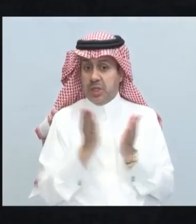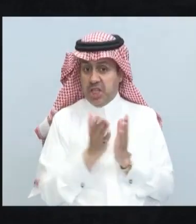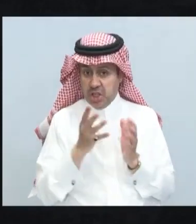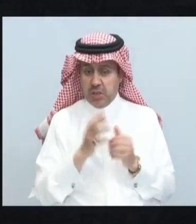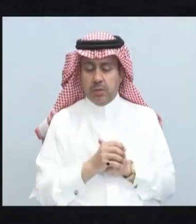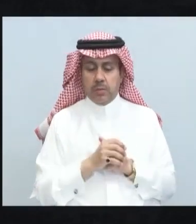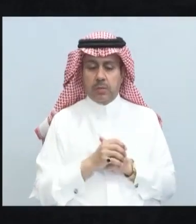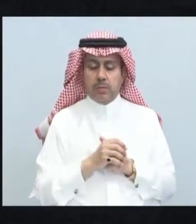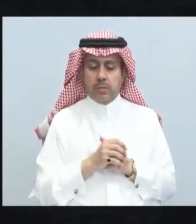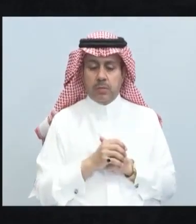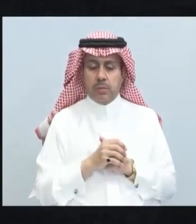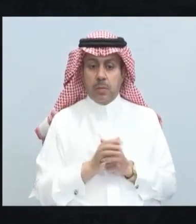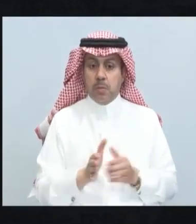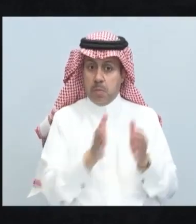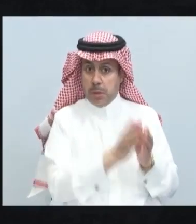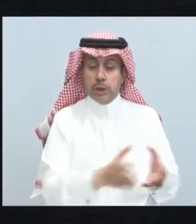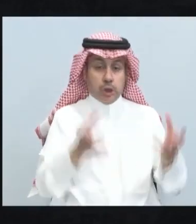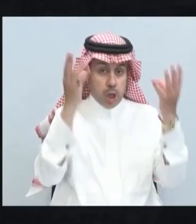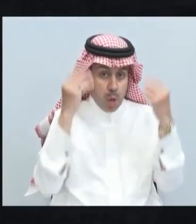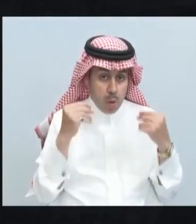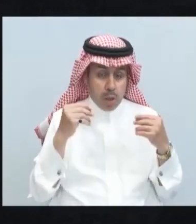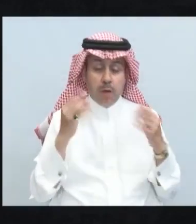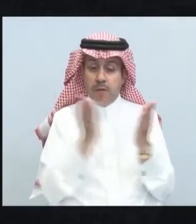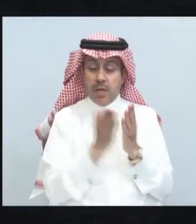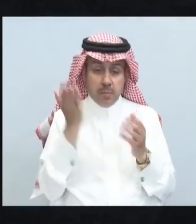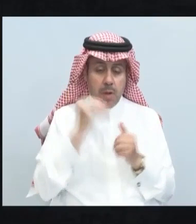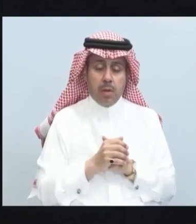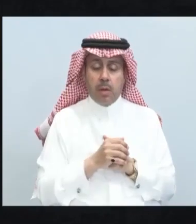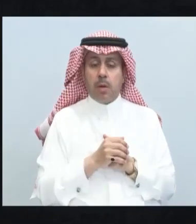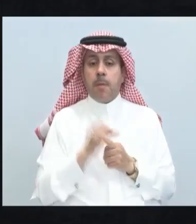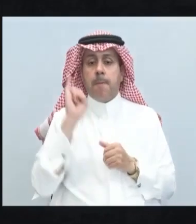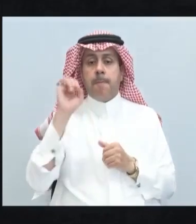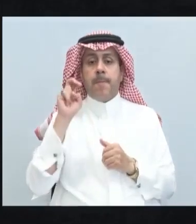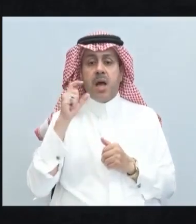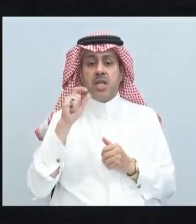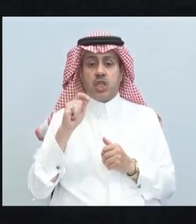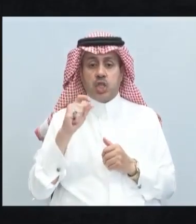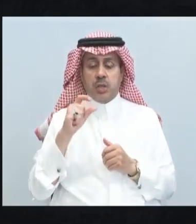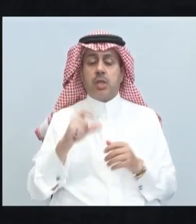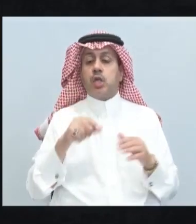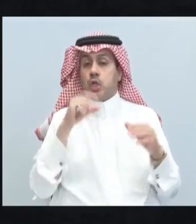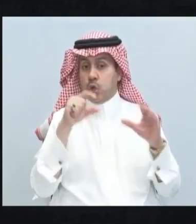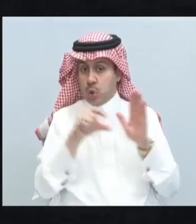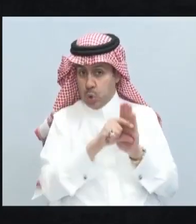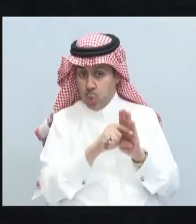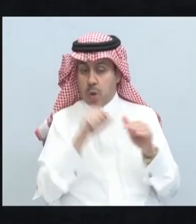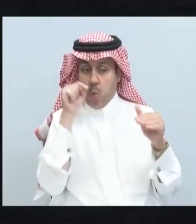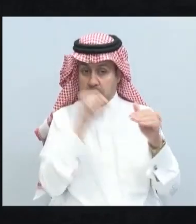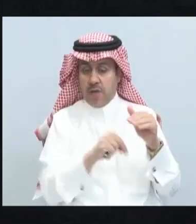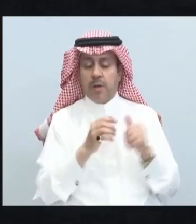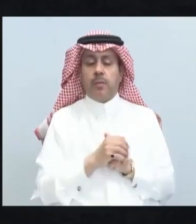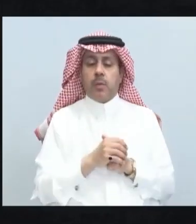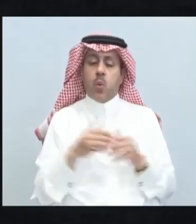جديد بعد ان تناولنا في الدرس السابق مقاصد السور ومناسباتها وانتهينا